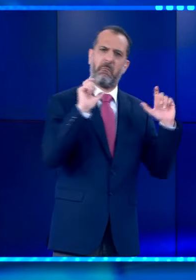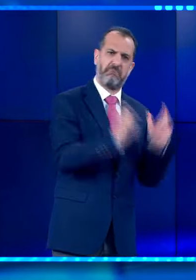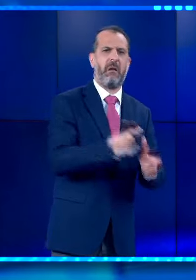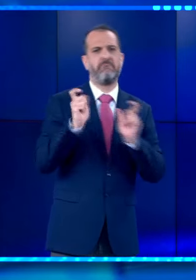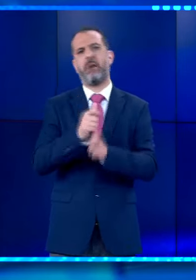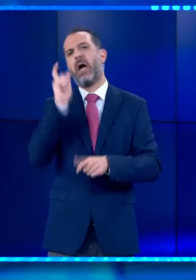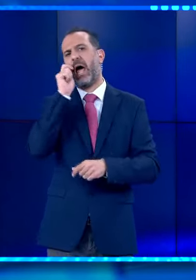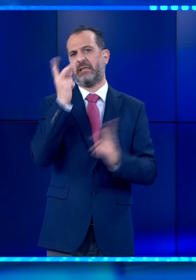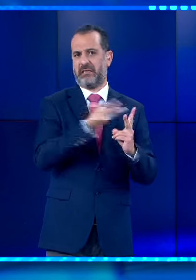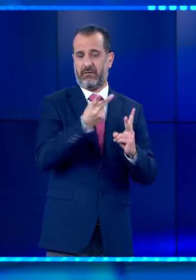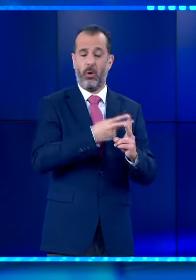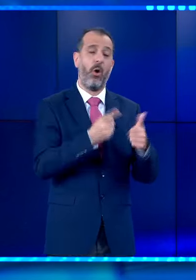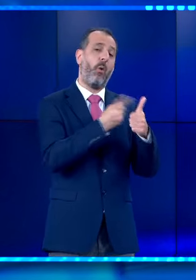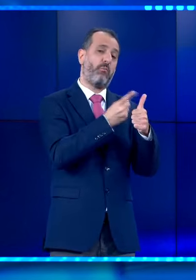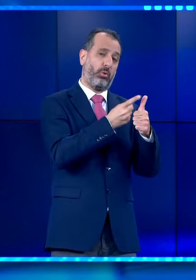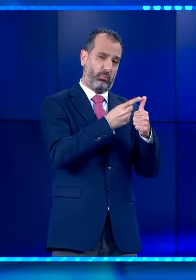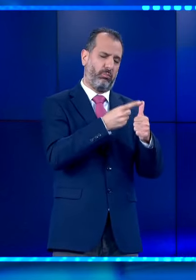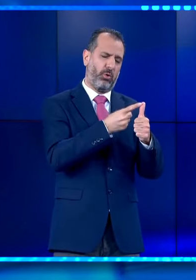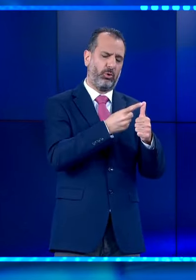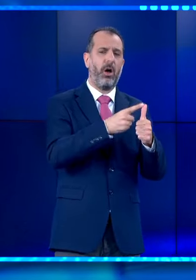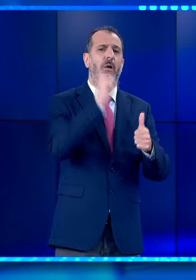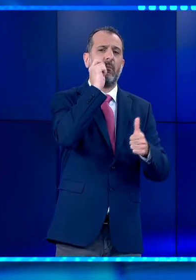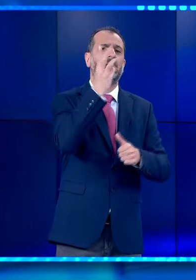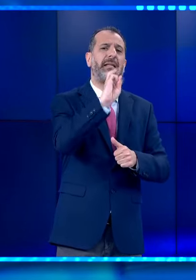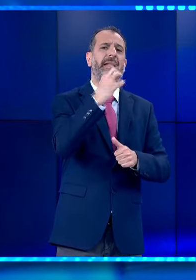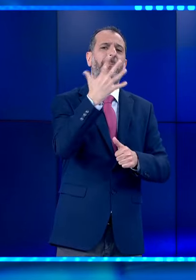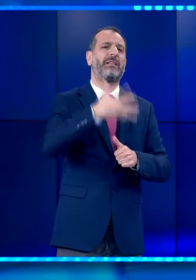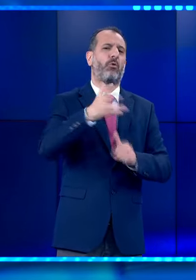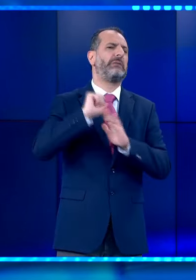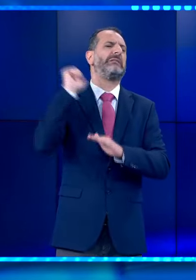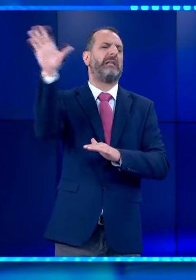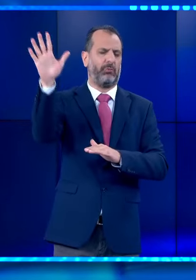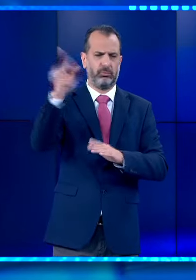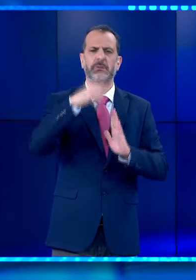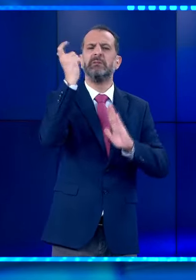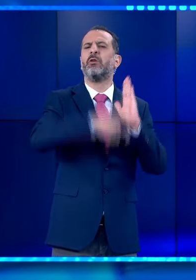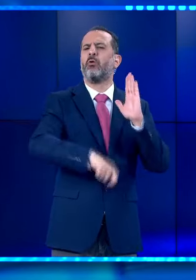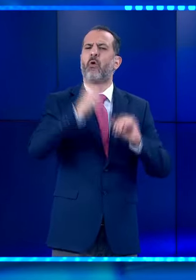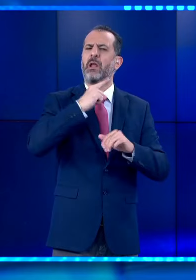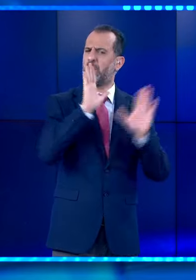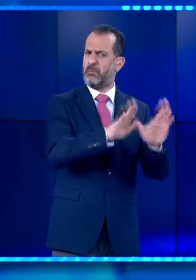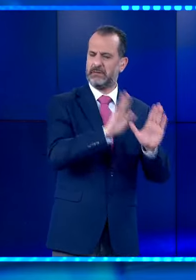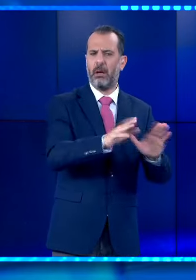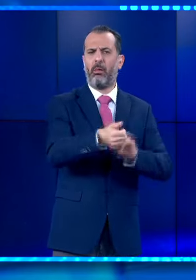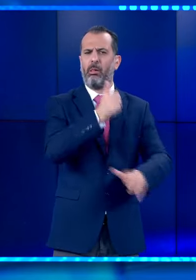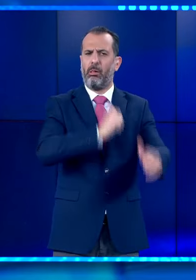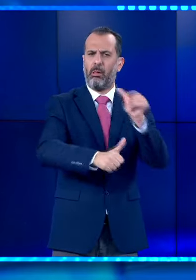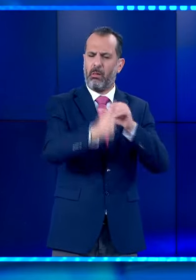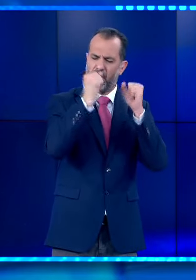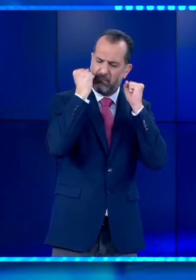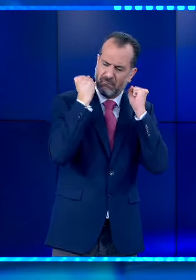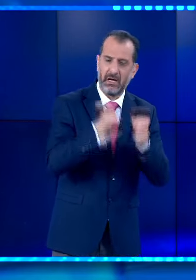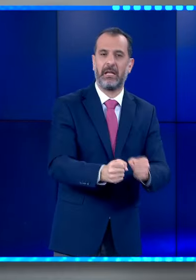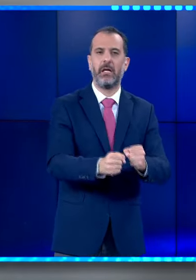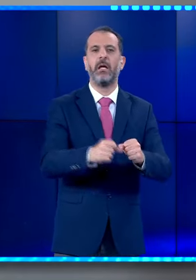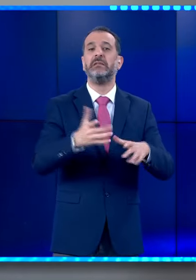ανδρών. Στην πρώτη περίπτωση, ένας 35χρονος αλλοδαπός που βρισκόταν σε ξενοδοχείο του Ηρακλείου, έχοντας καταναλώσει